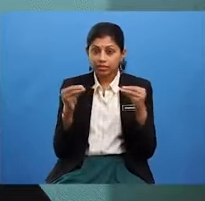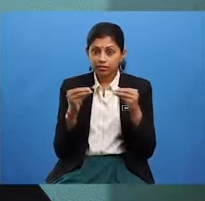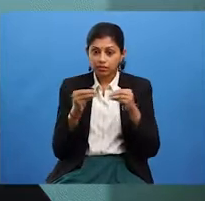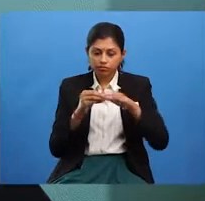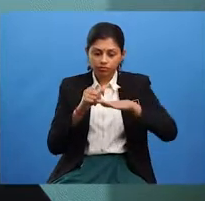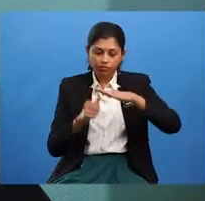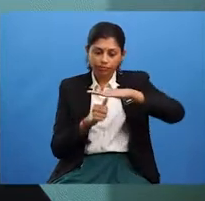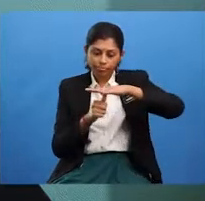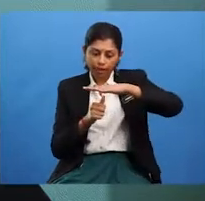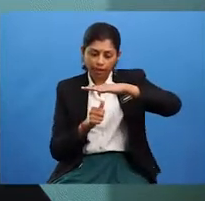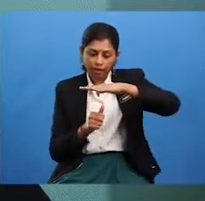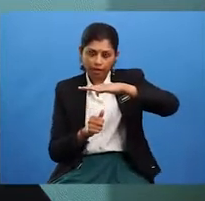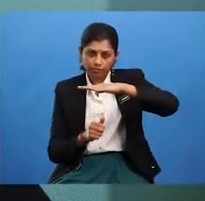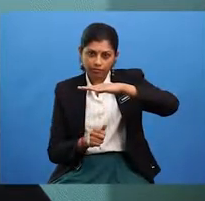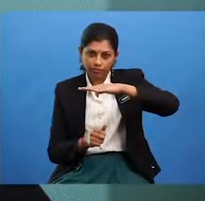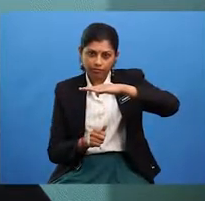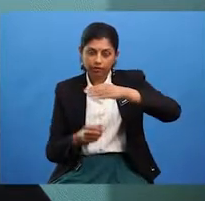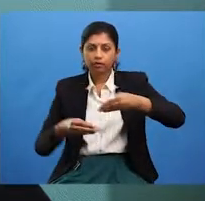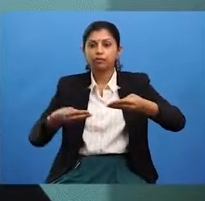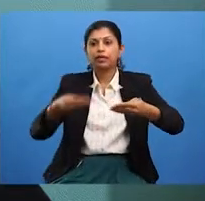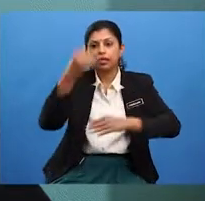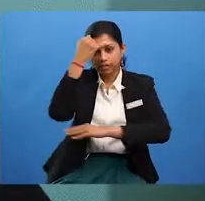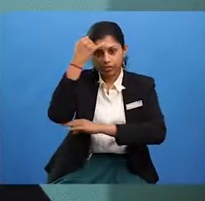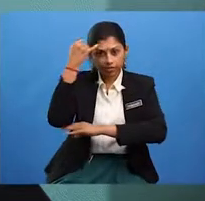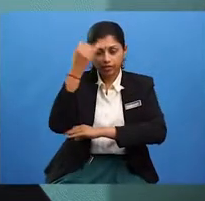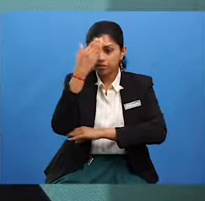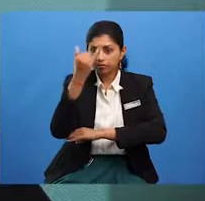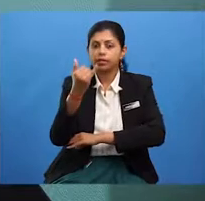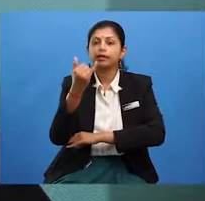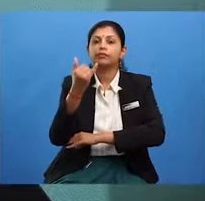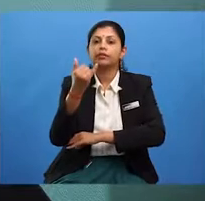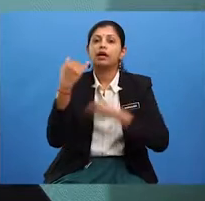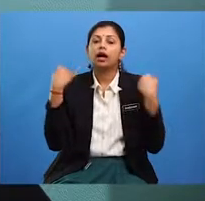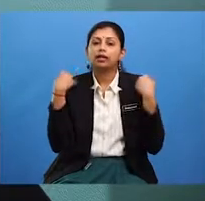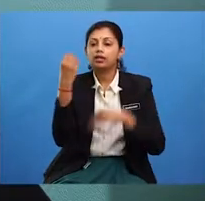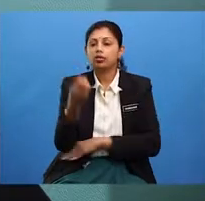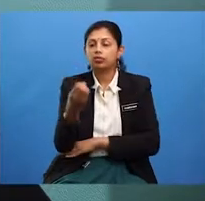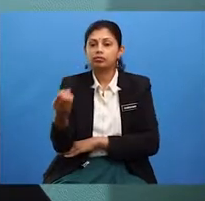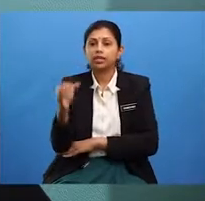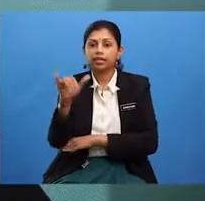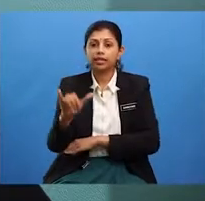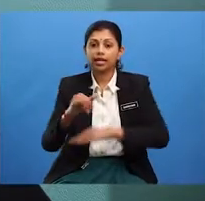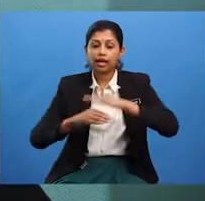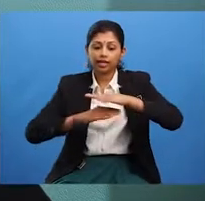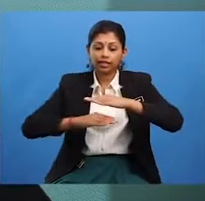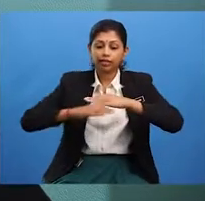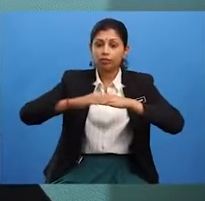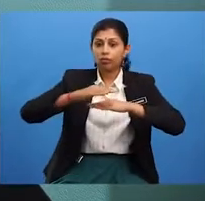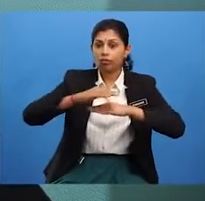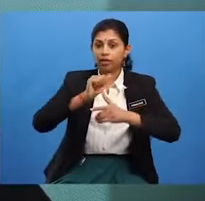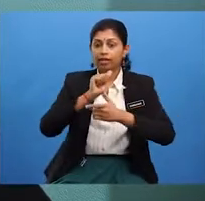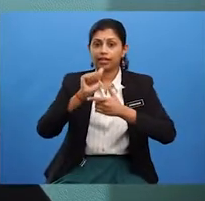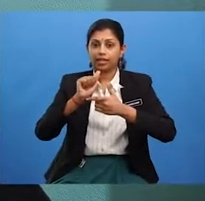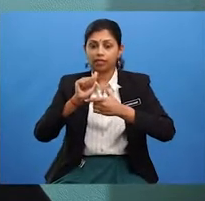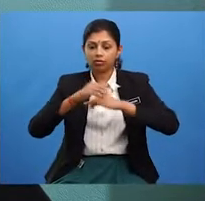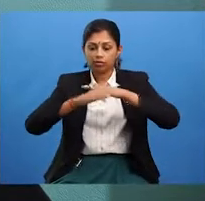permukaan air. Berikan inference mengapa terdapat objek yang timbul dan tenggelam